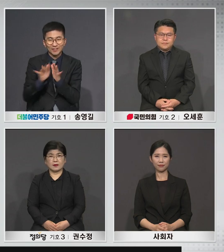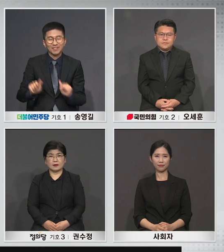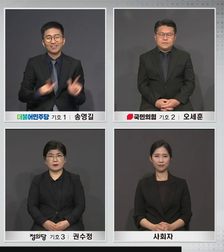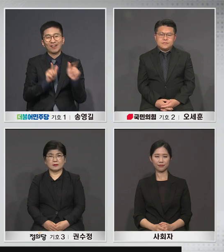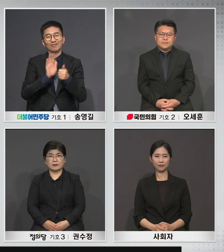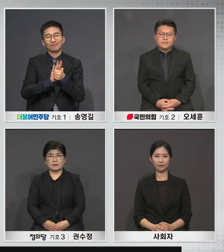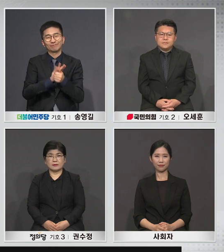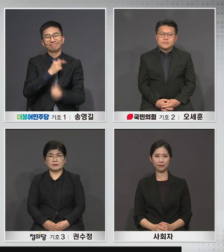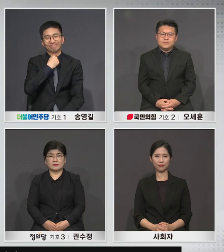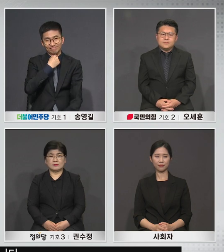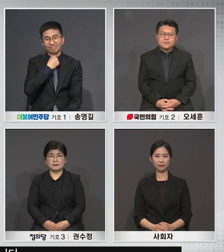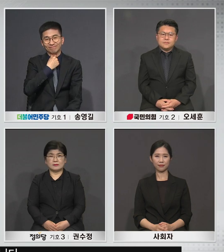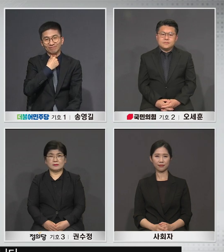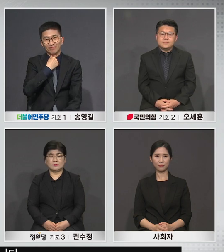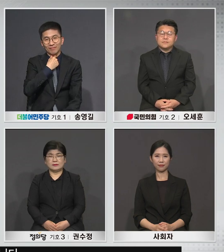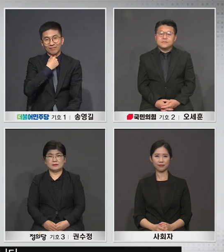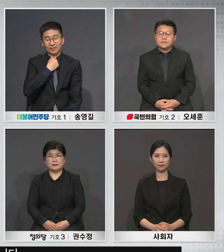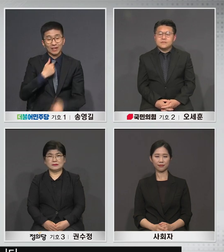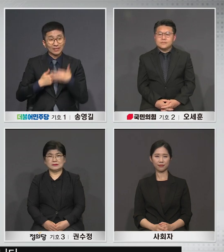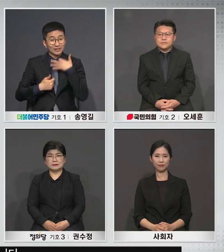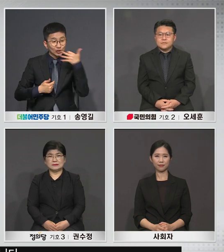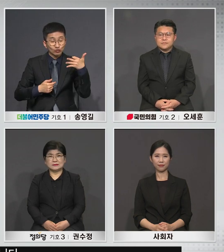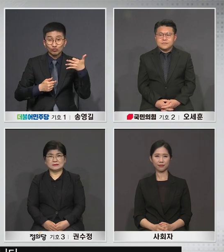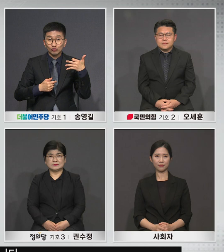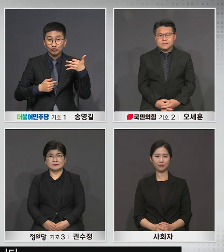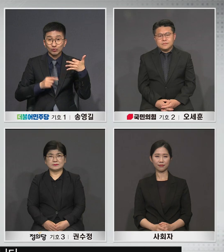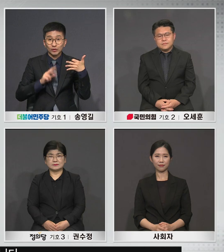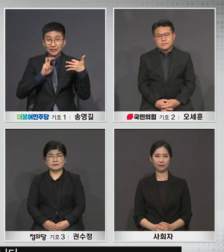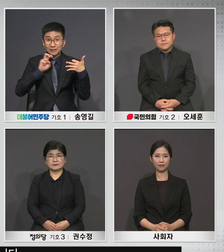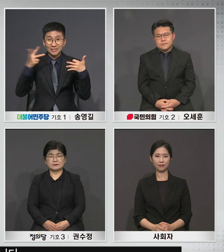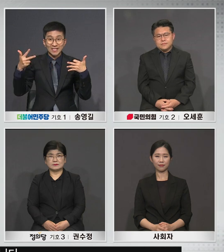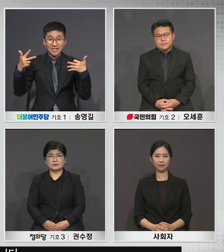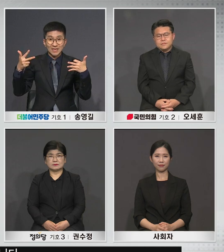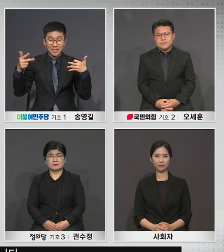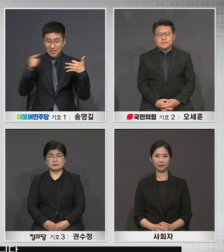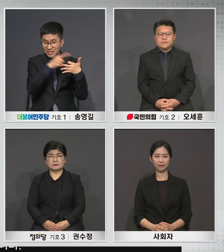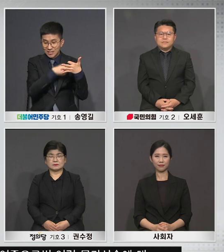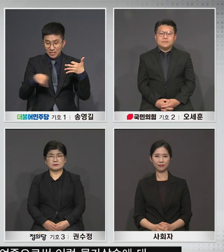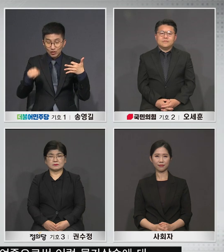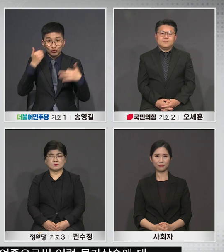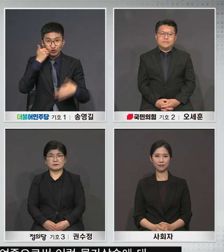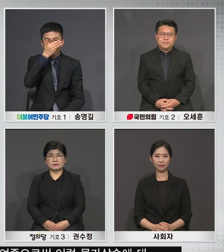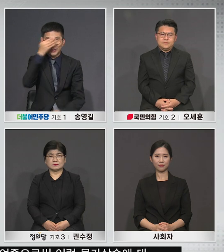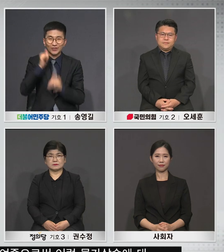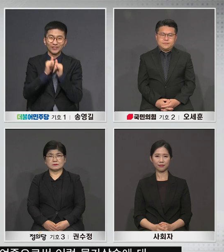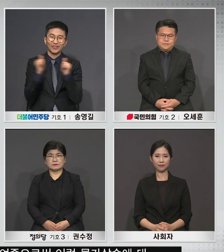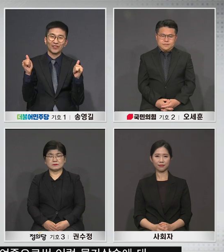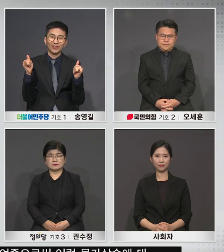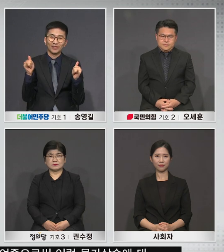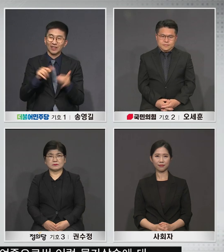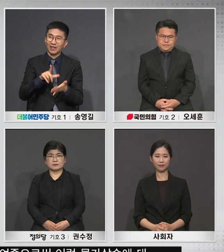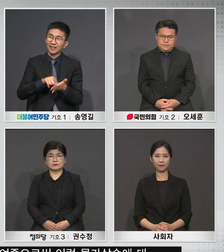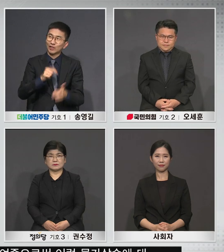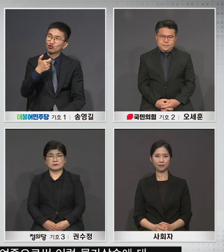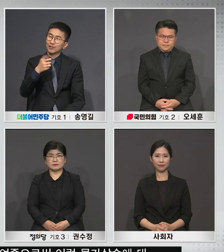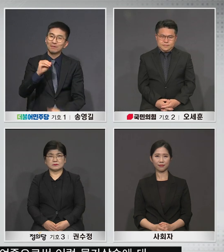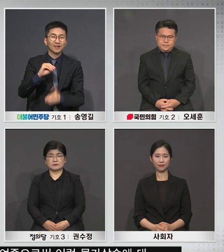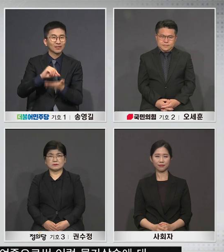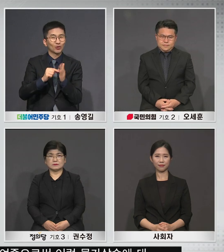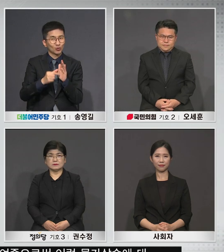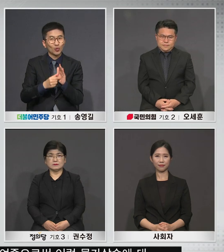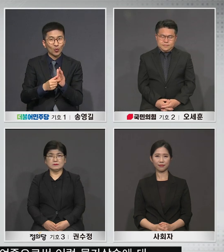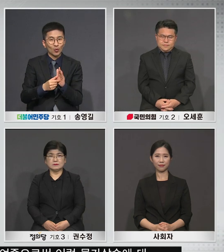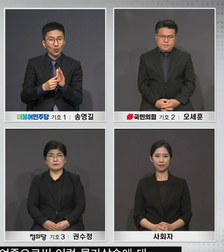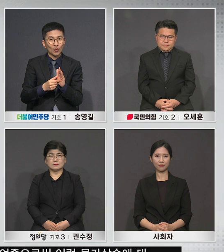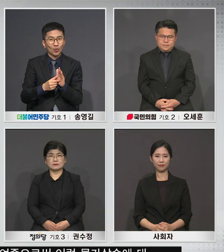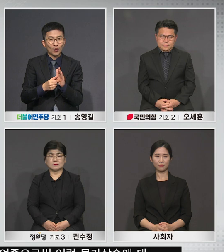19세부터 27세까지 우리 청년들에게는 약 60만 대상으로 3천만 원